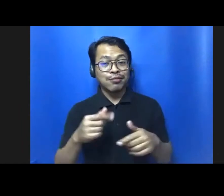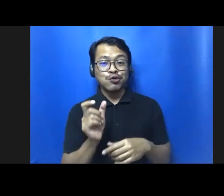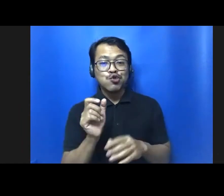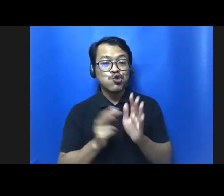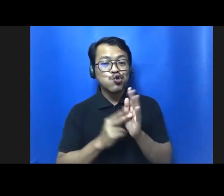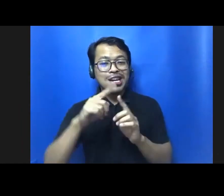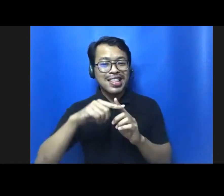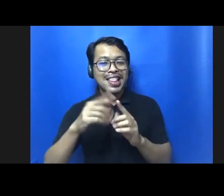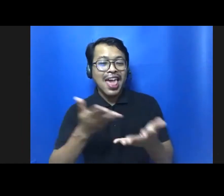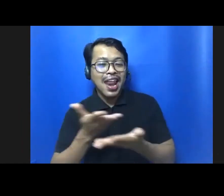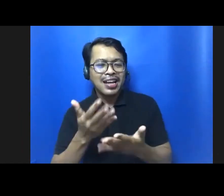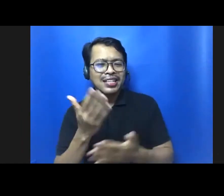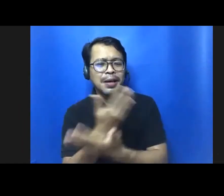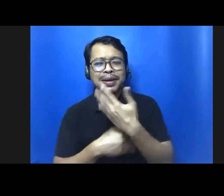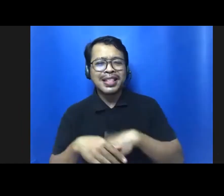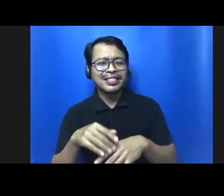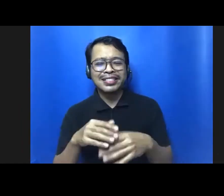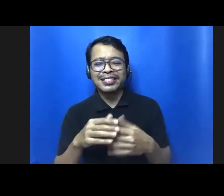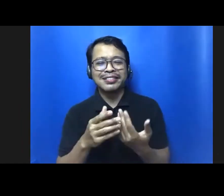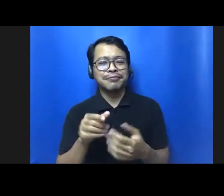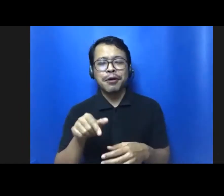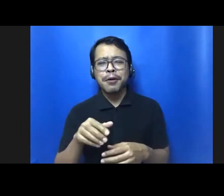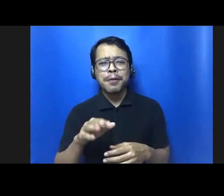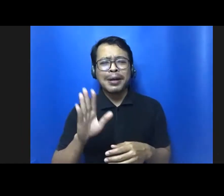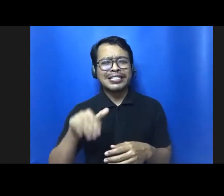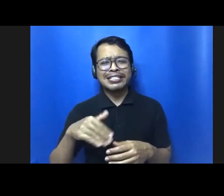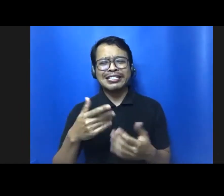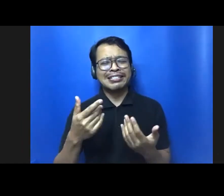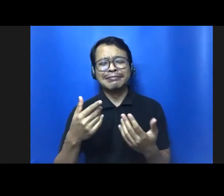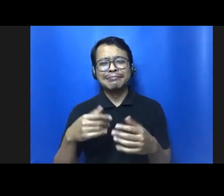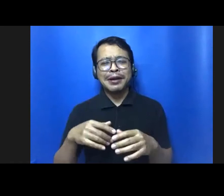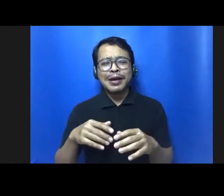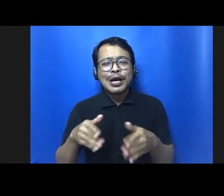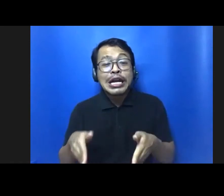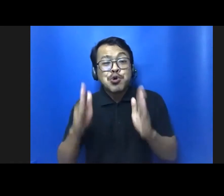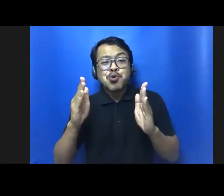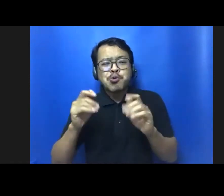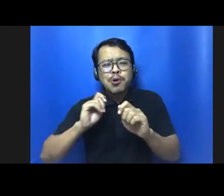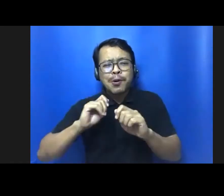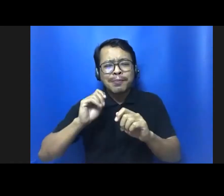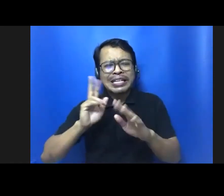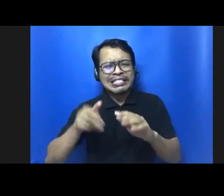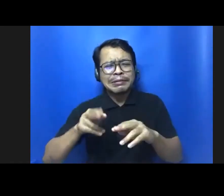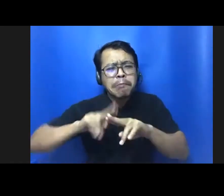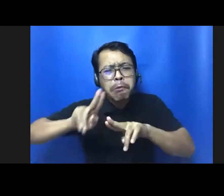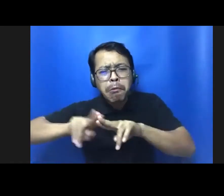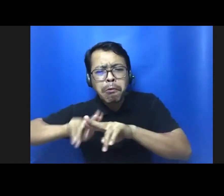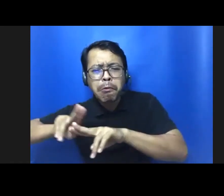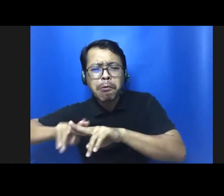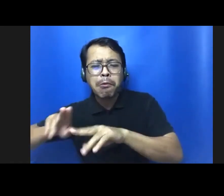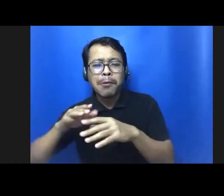kami mohon maaf karena gedung kami lagi sedang renovasi, khusus sekretariat unit layanan disabilitas